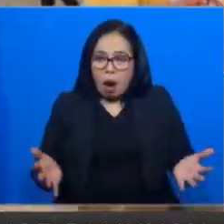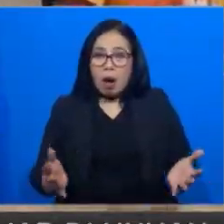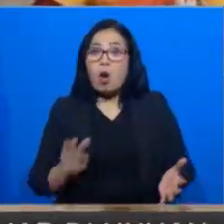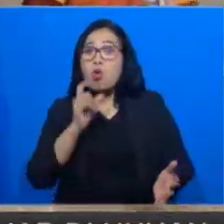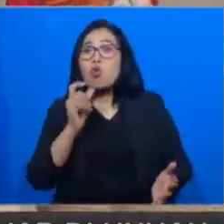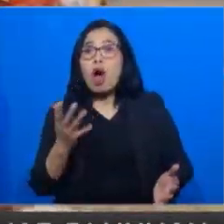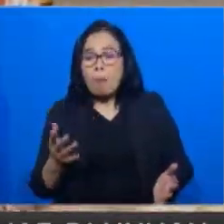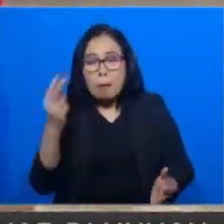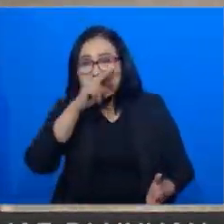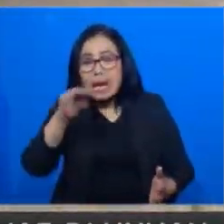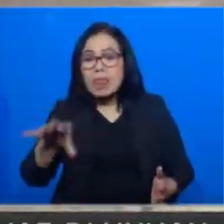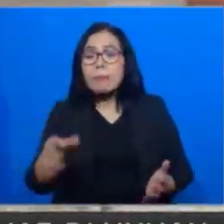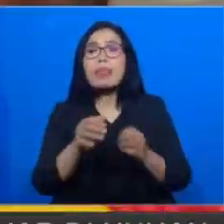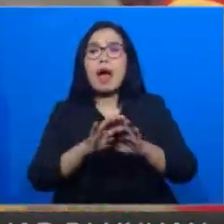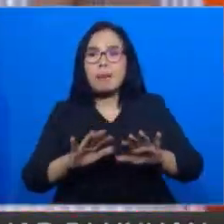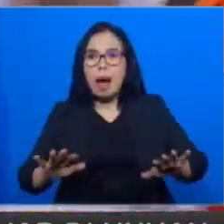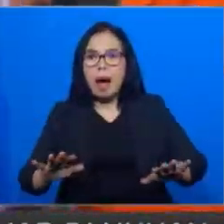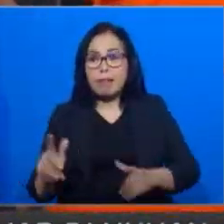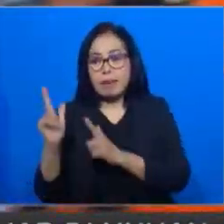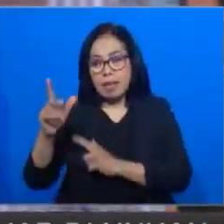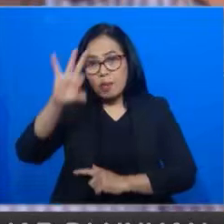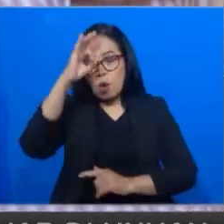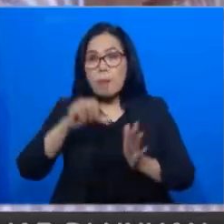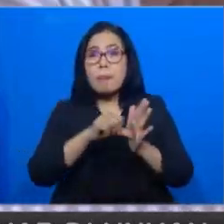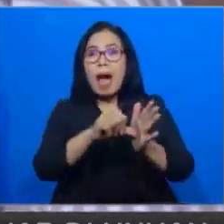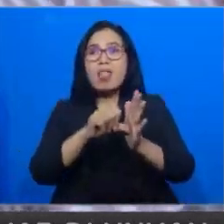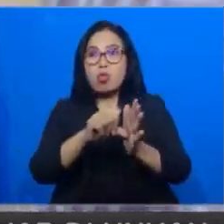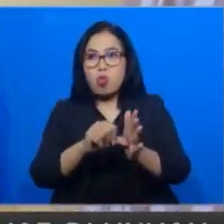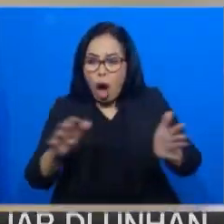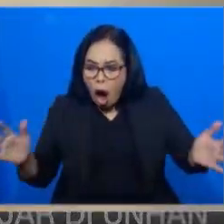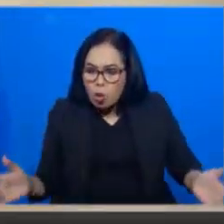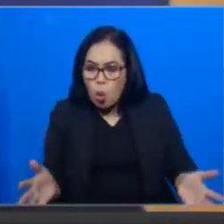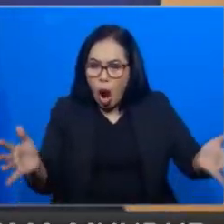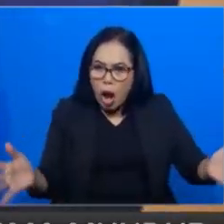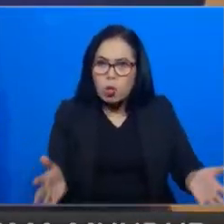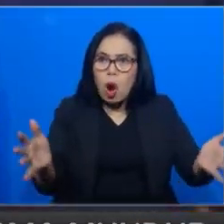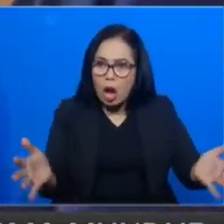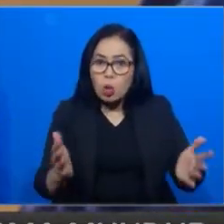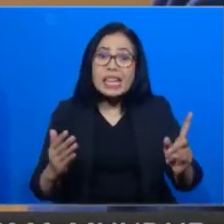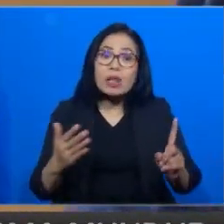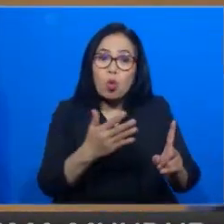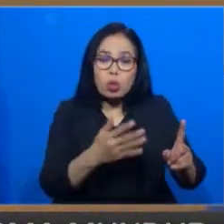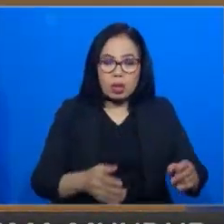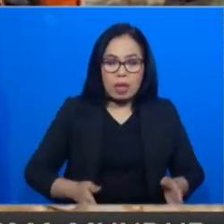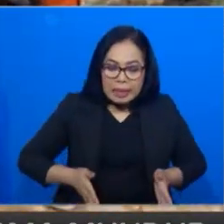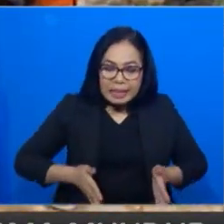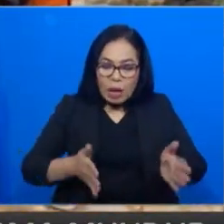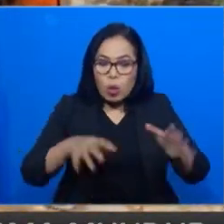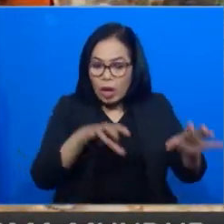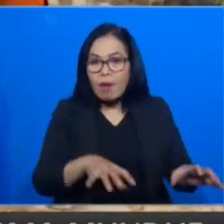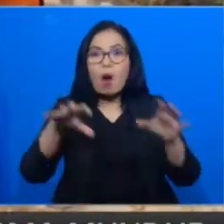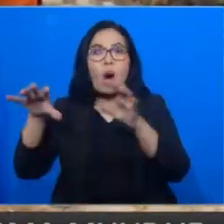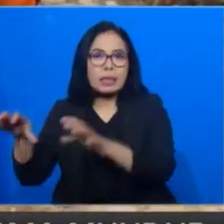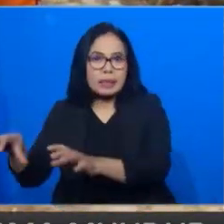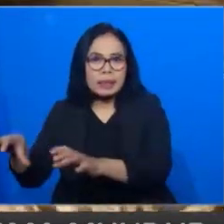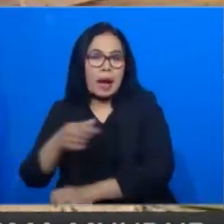Sementara petugas BNPB, TNI, dan Polri membantu mengarahkan warga untuk mengikuti jalur evakuasi.